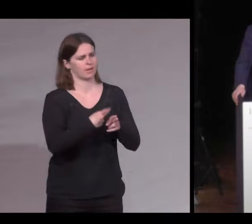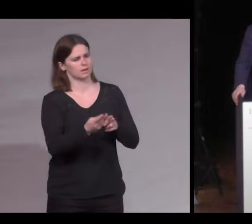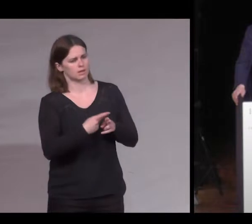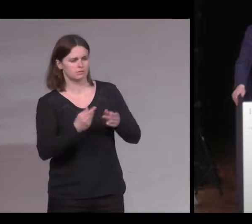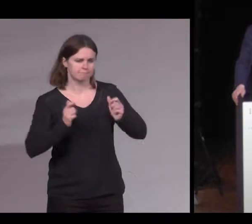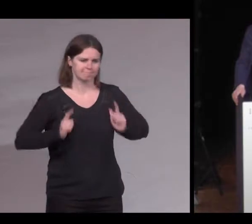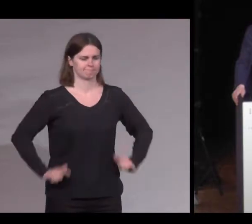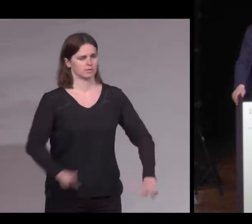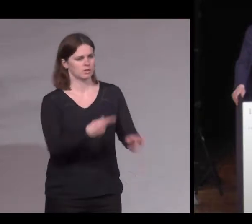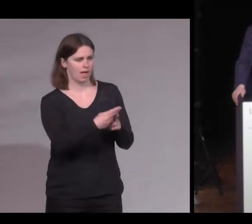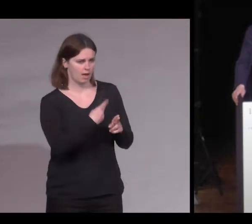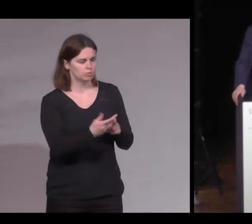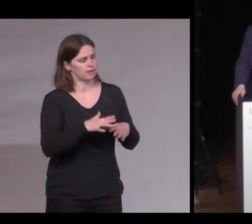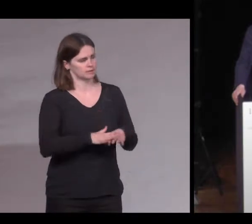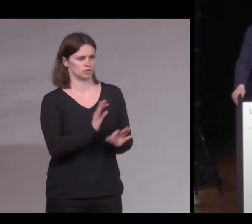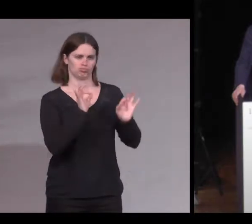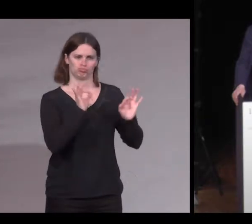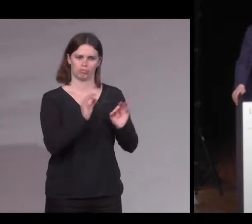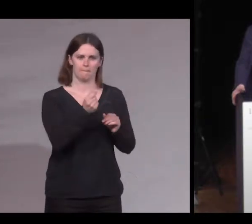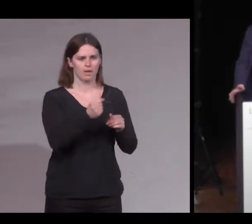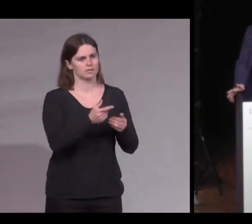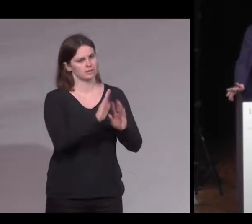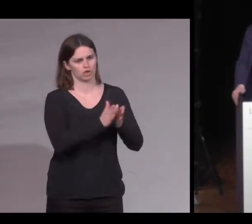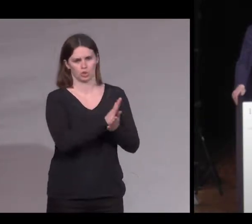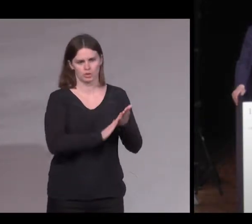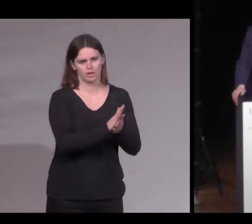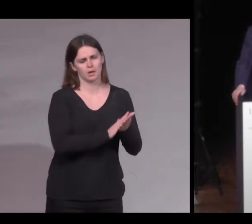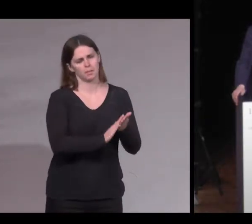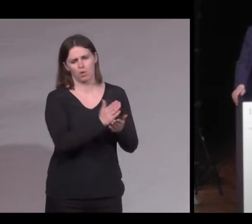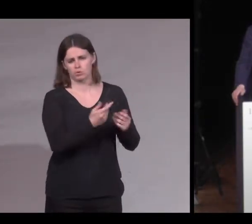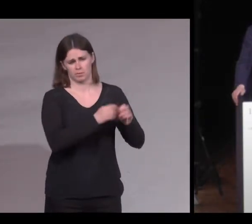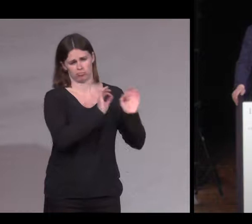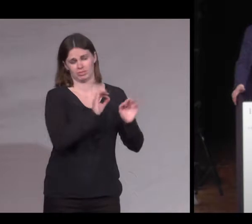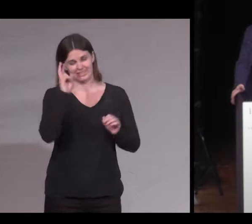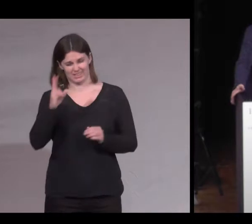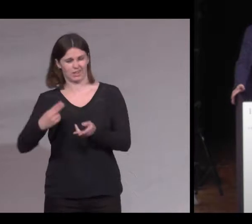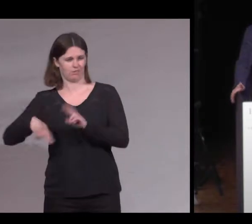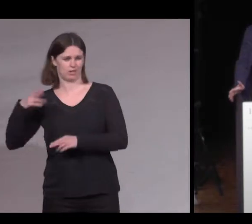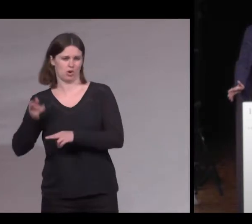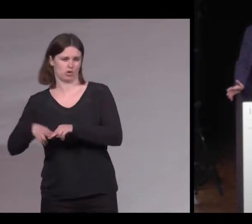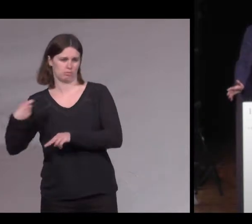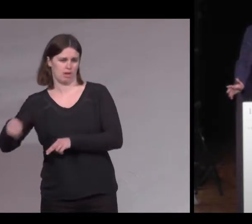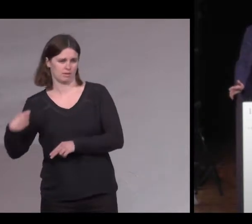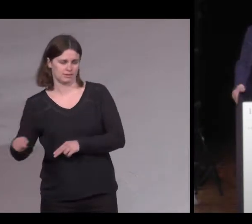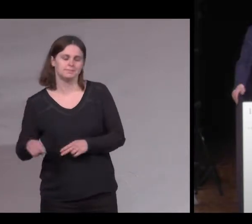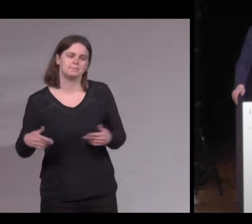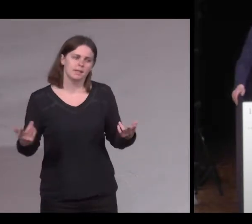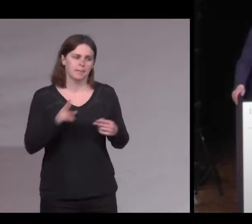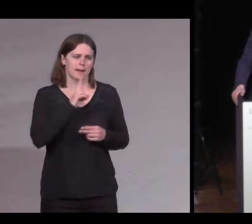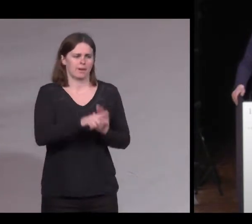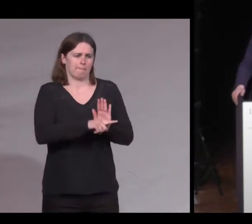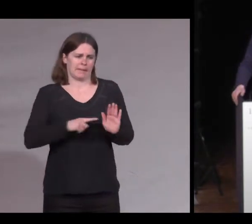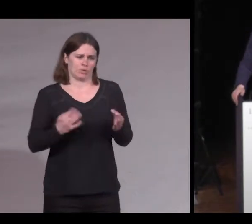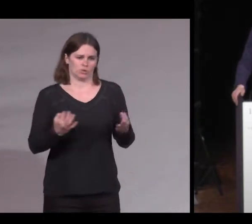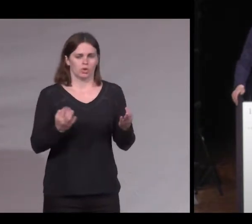pokulhávat, je lidský přístup pacientovi, třeba pacient může být vnímán jako zdravotnická položka, nicméně kdy je co zlepšovat, tak být